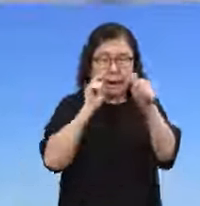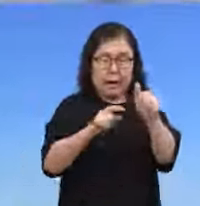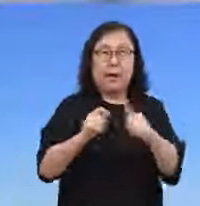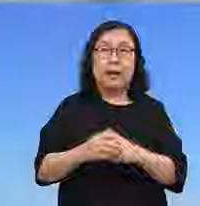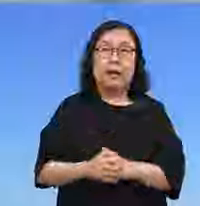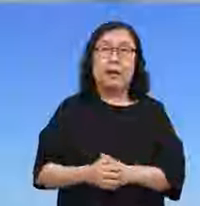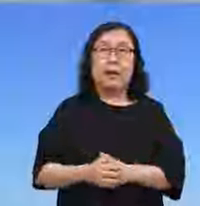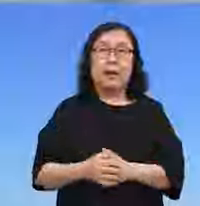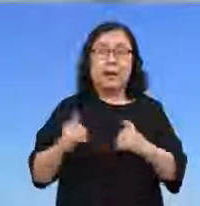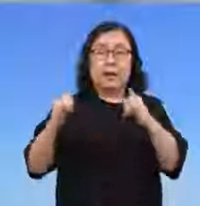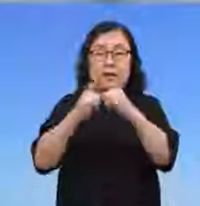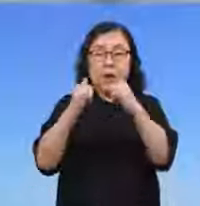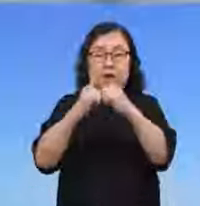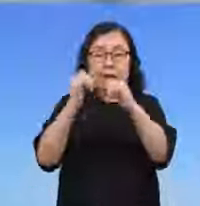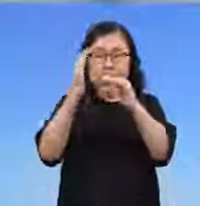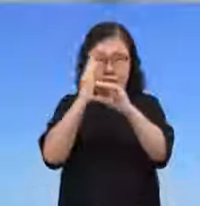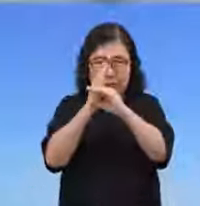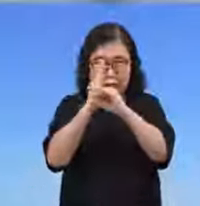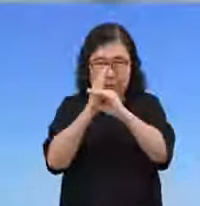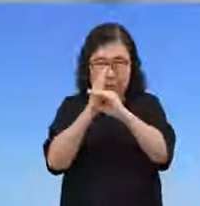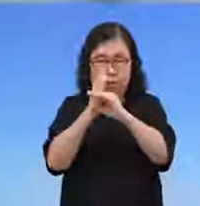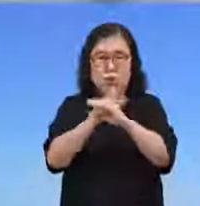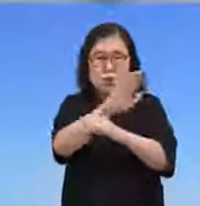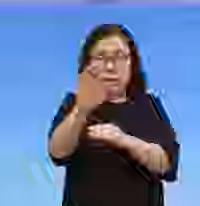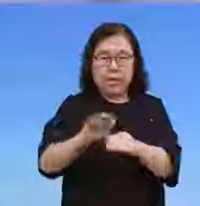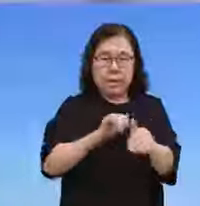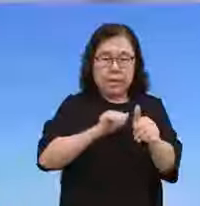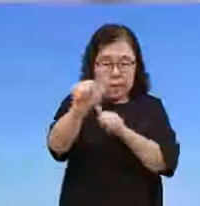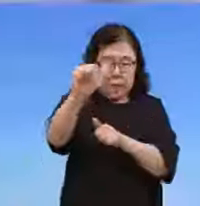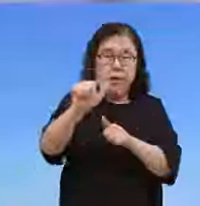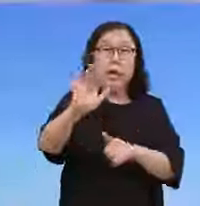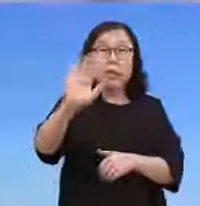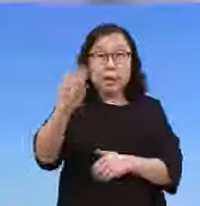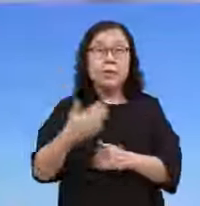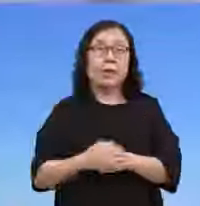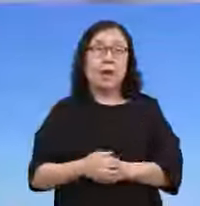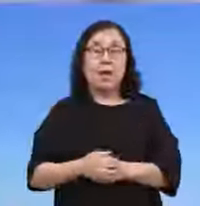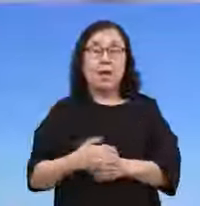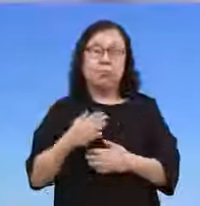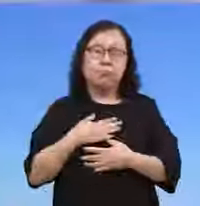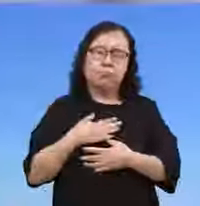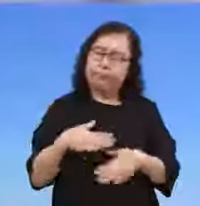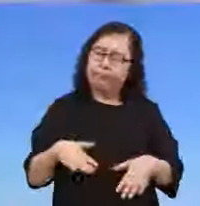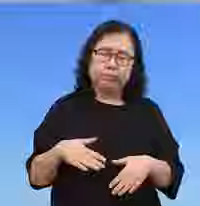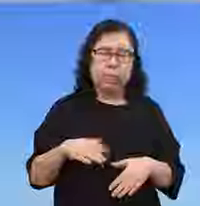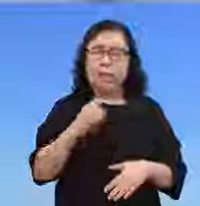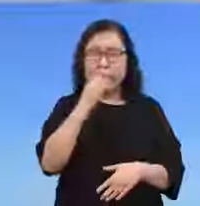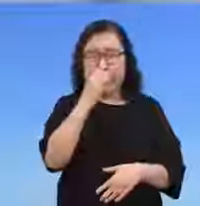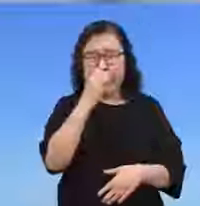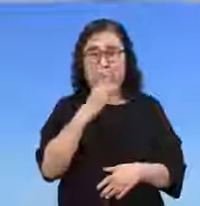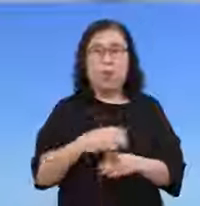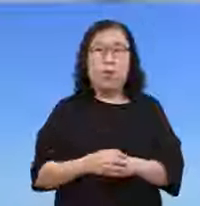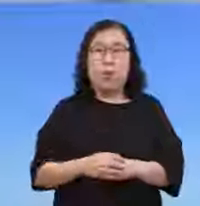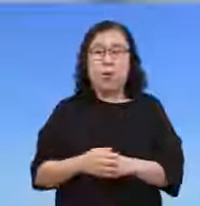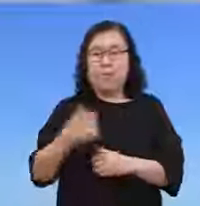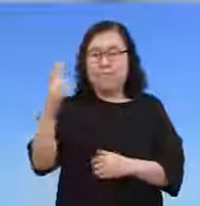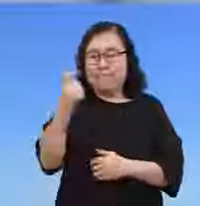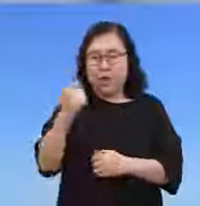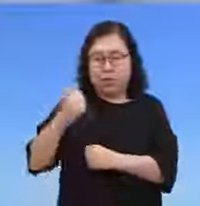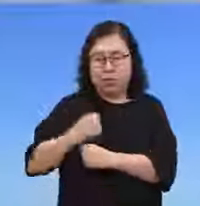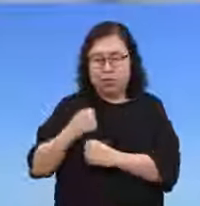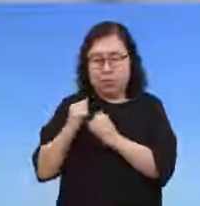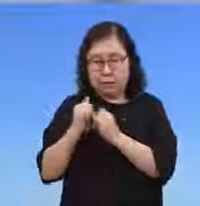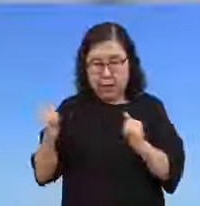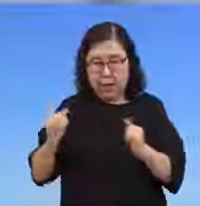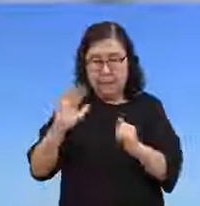전쟁 중이라면 승리해야죠. 승리하기 위해서는 약해서 안 된다는 겁니다. 강한 군사가 되시기를 바랍니다. 이것이 두 번째